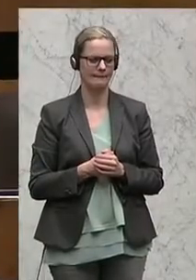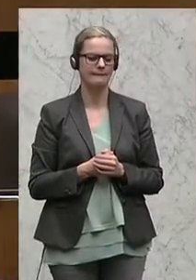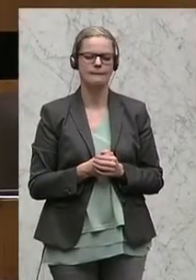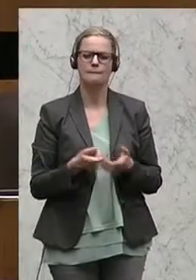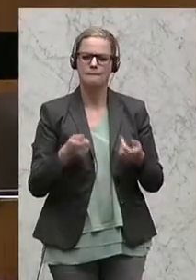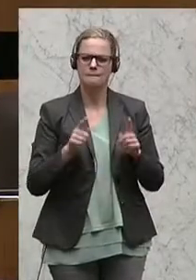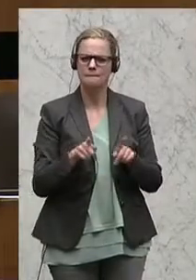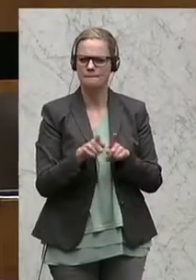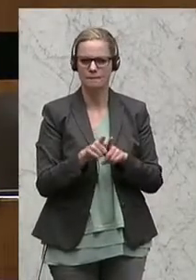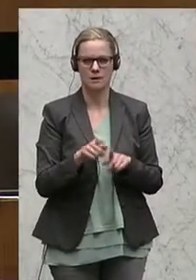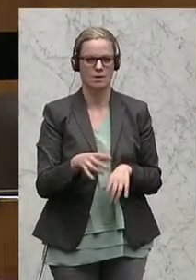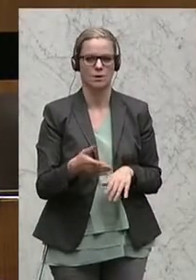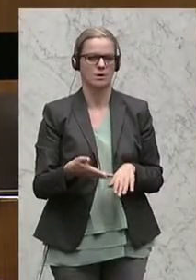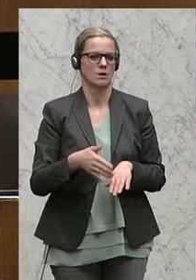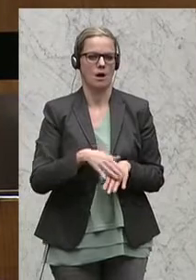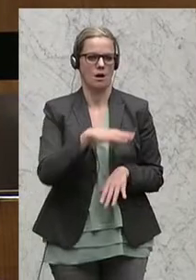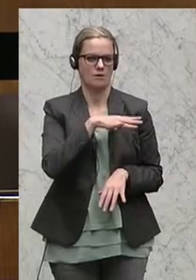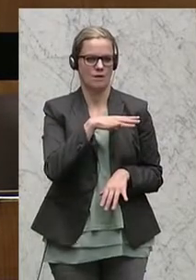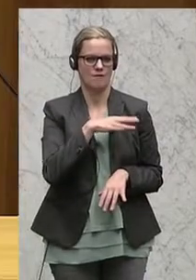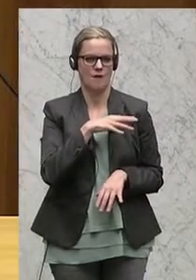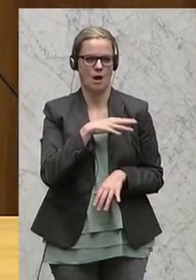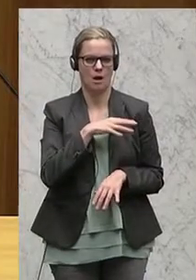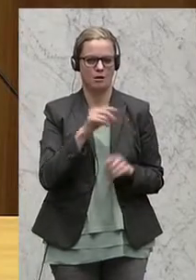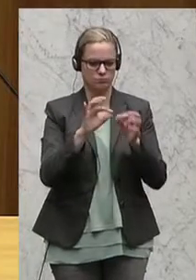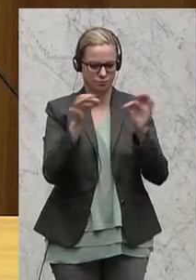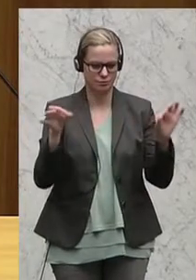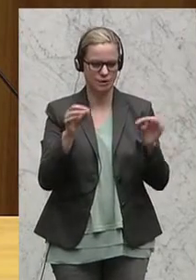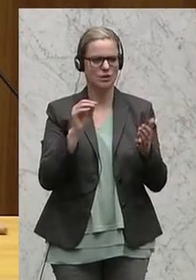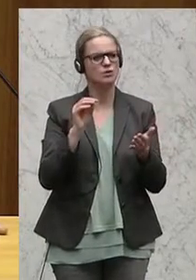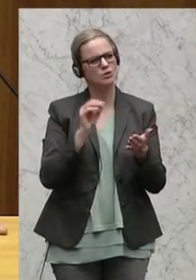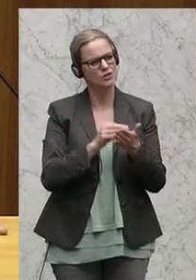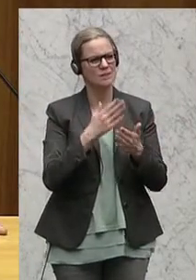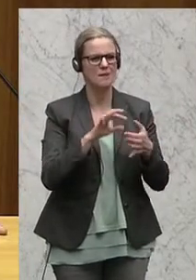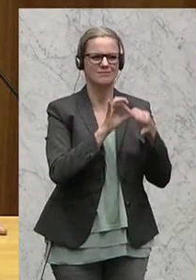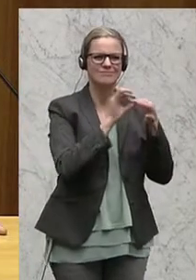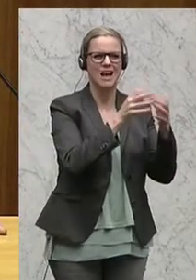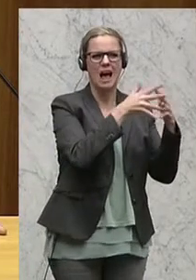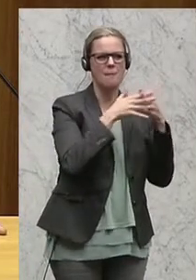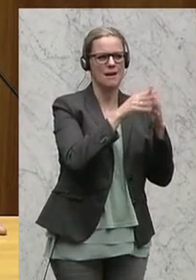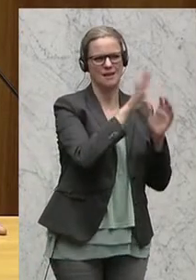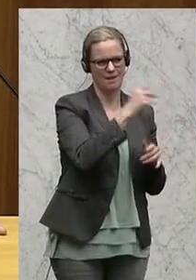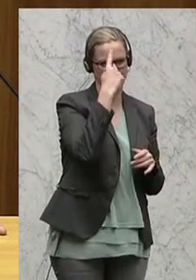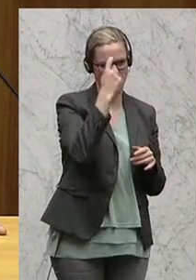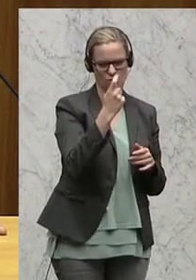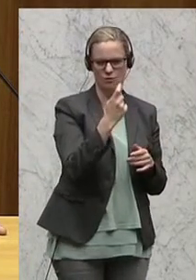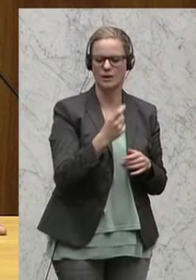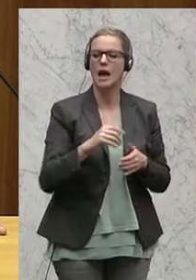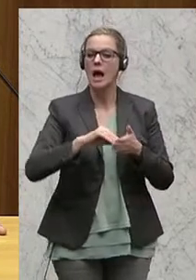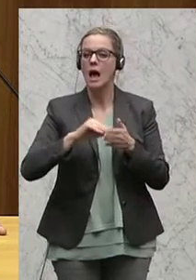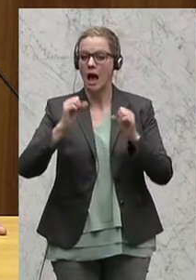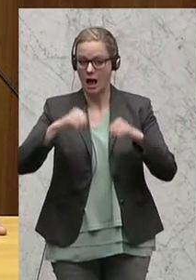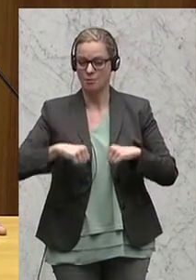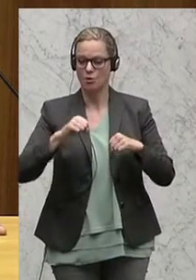Eine weitere ganz gefährliche Klausel, die der angloamerikanischen Rechtsphilosophie entspricht, ist jene, dass diese Abkommen,